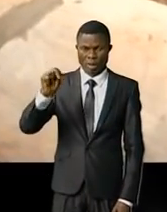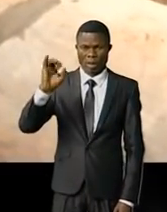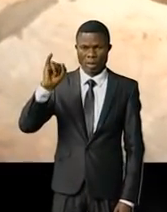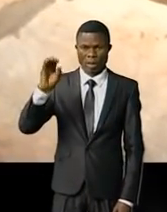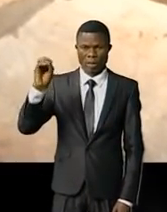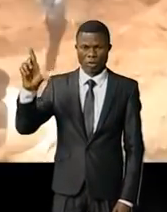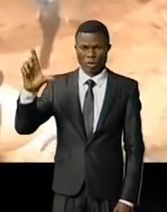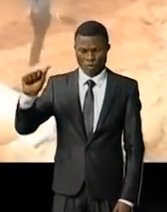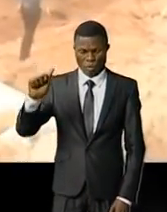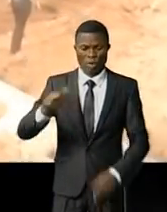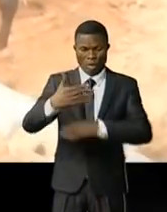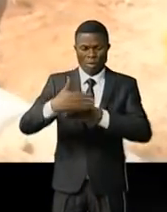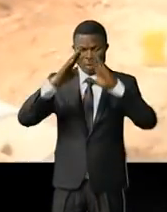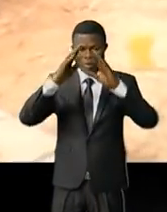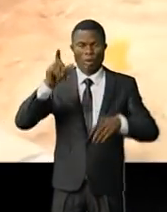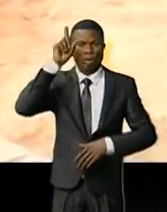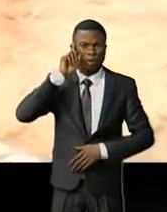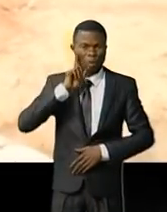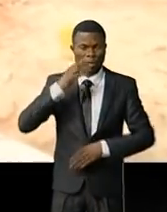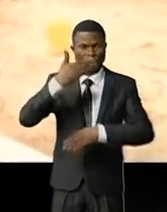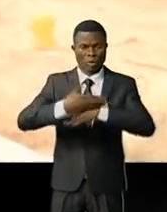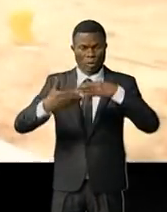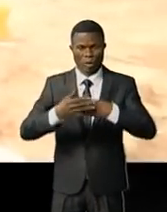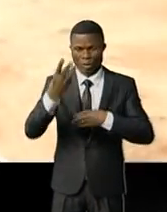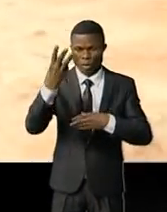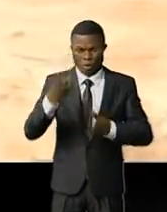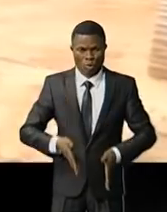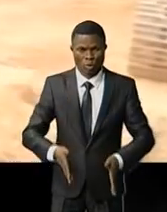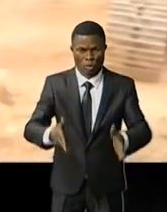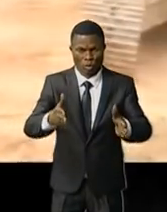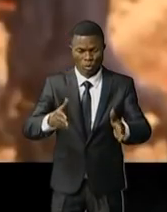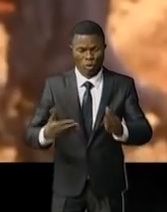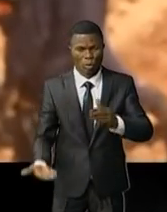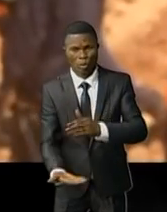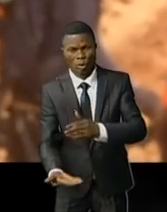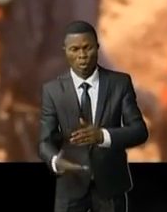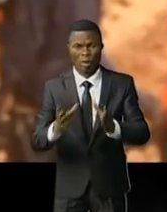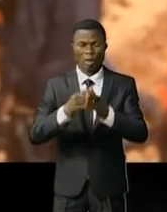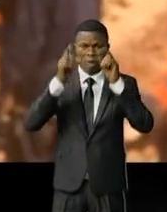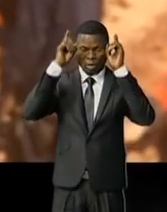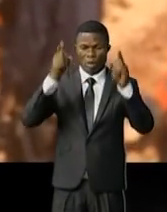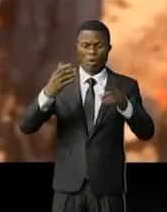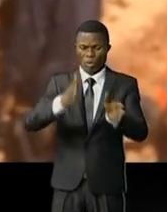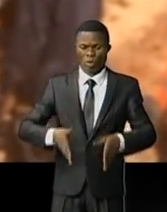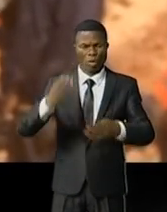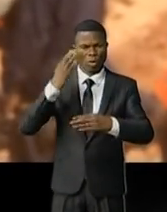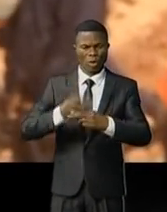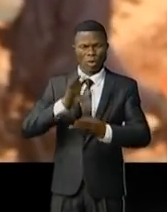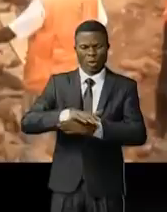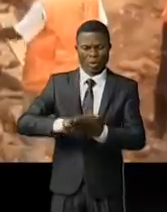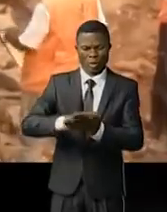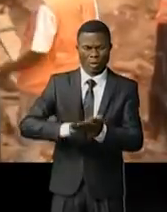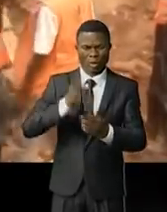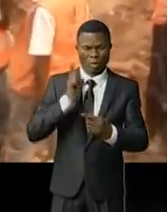le 7 septembre. Il s'agit de la construction de trois passages sous route avec des buses en béton armé de 1 mètre